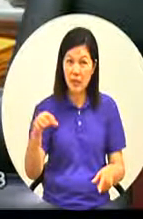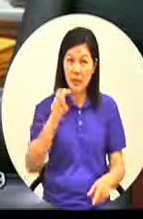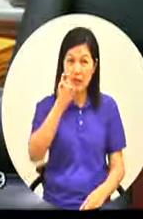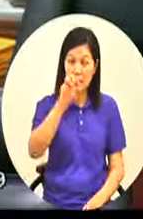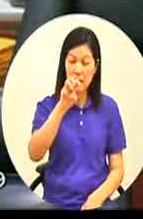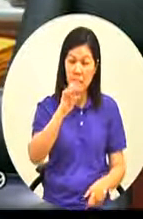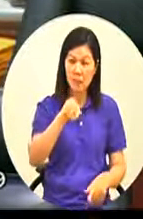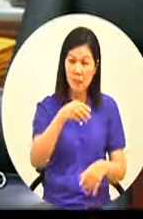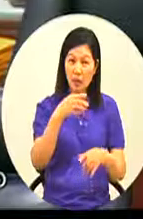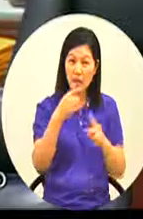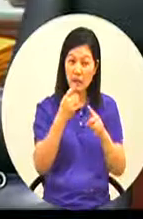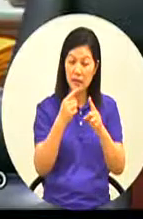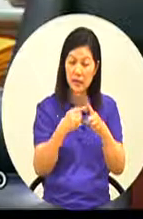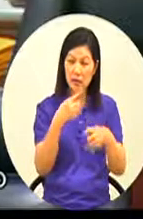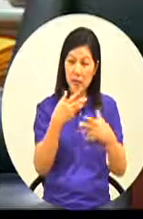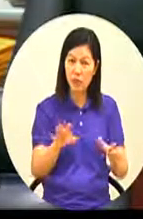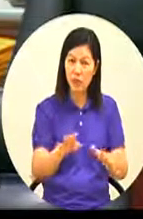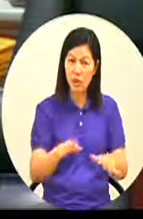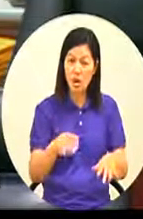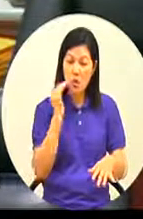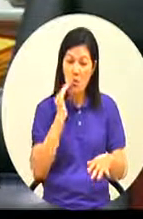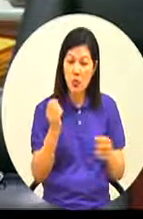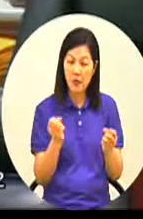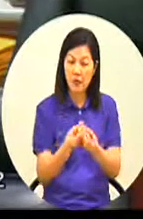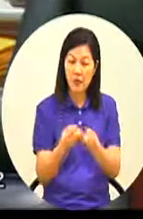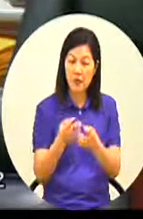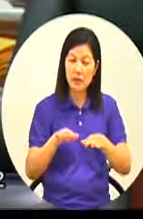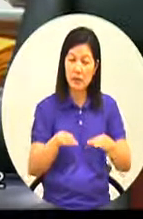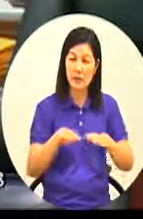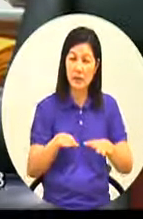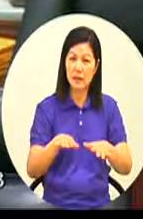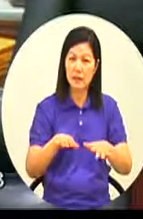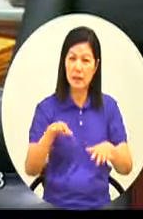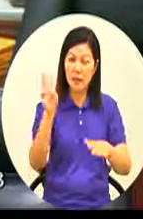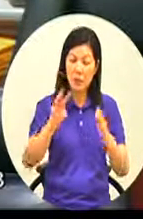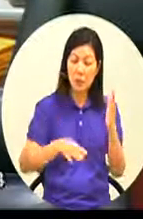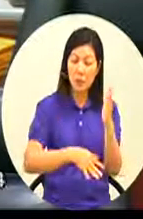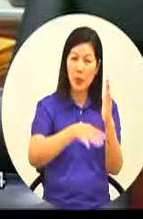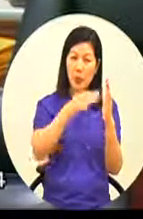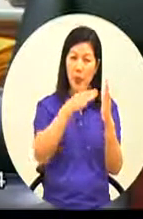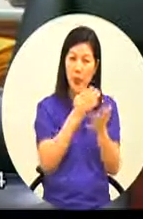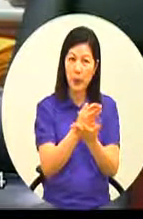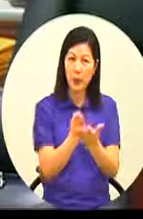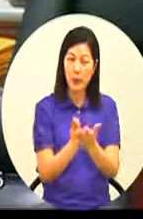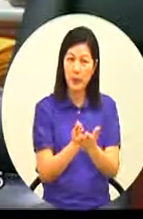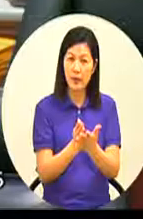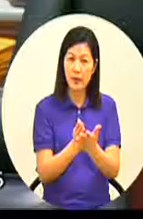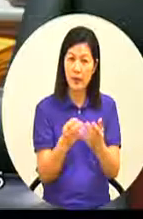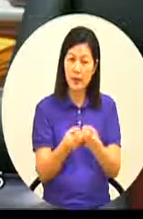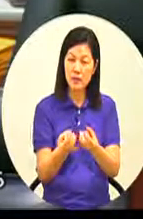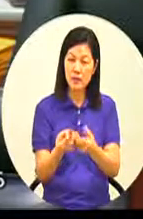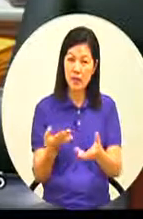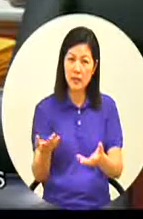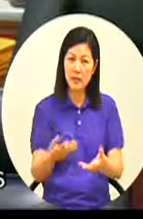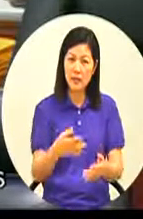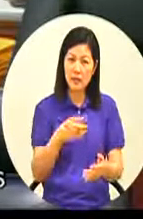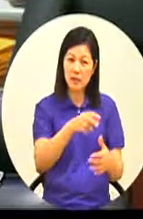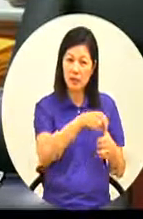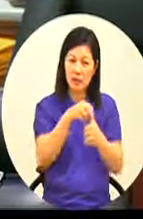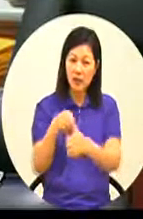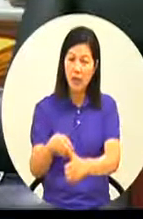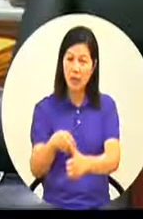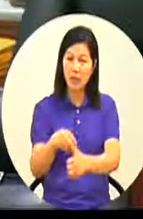哦，你也得当也是。大灾难是讲水灾、淹水啊，等等，都其实没办法是包容